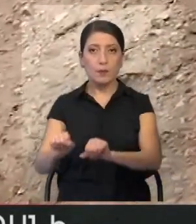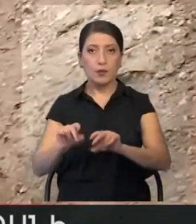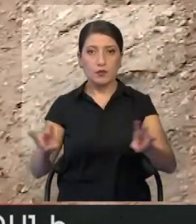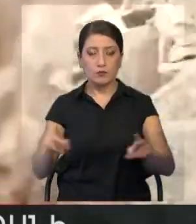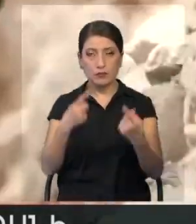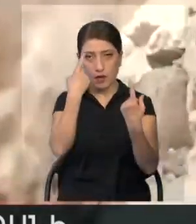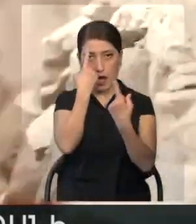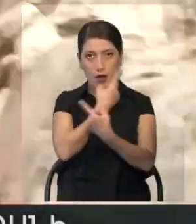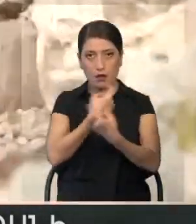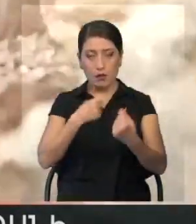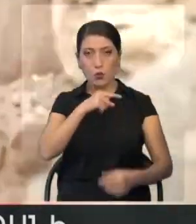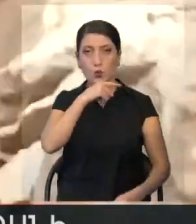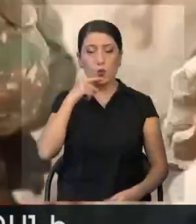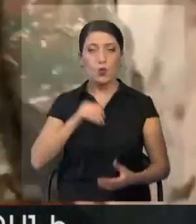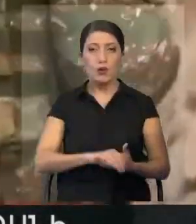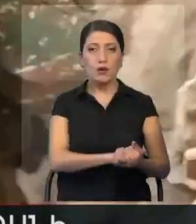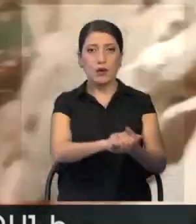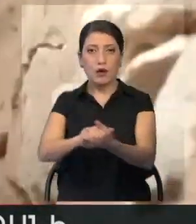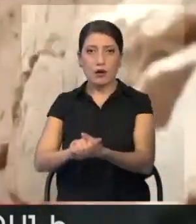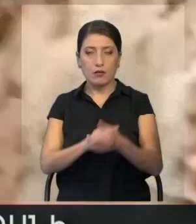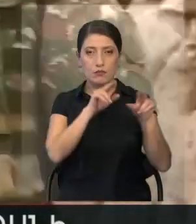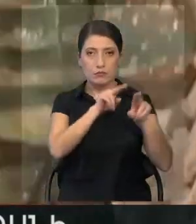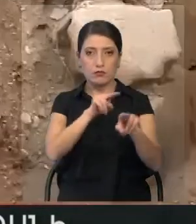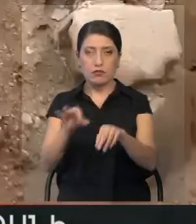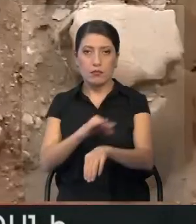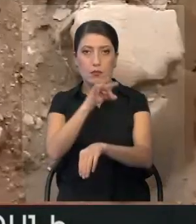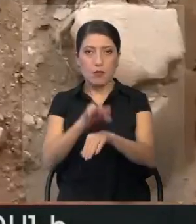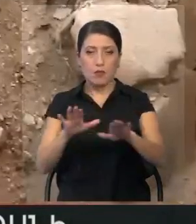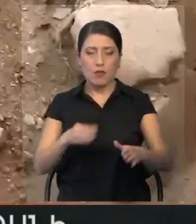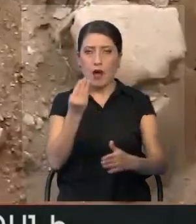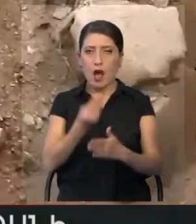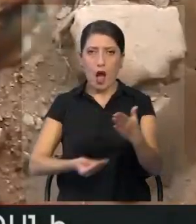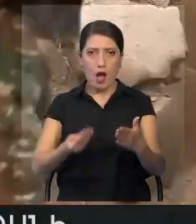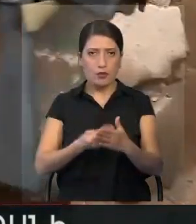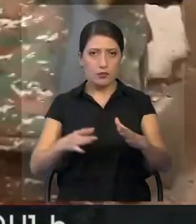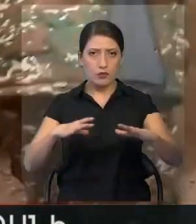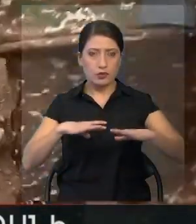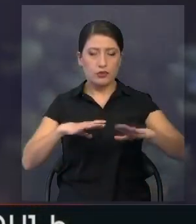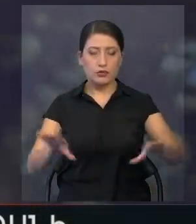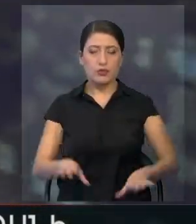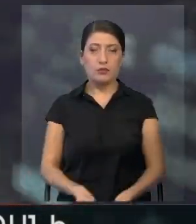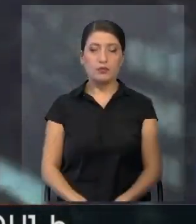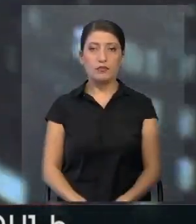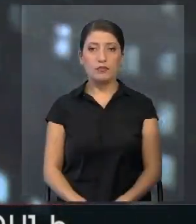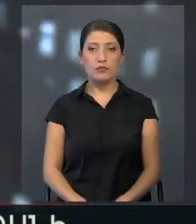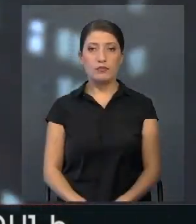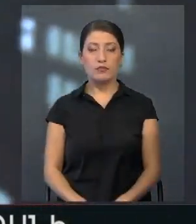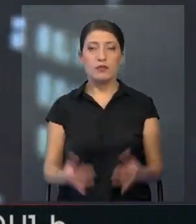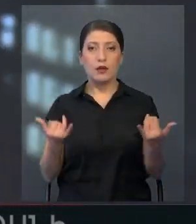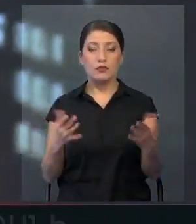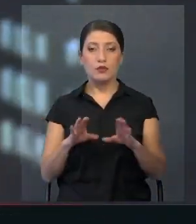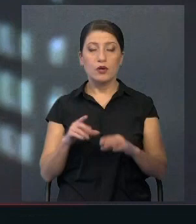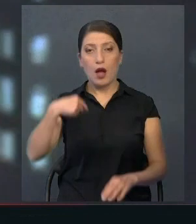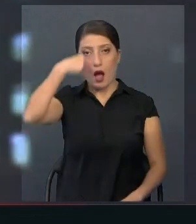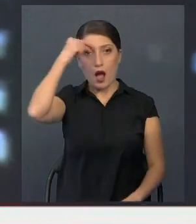է հայտարարել, որ ռուս խաղապազորախմբի պատասխանատվության գոտում խախտումներ չեն արձանագրվել։ Այսօր